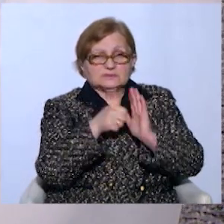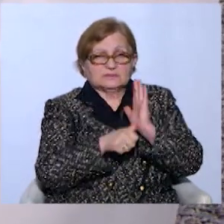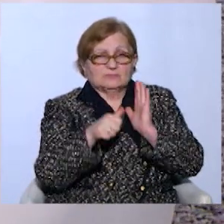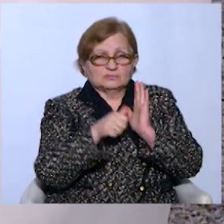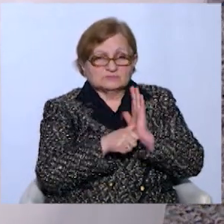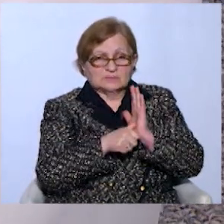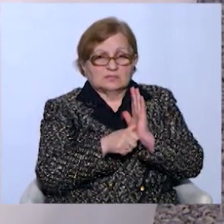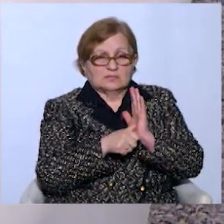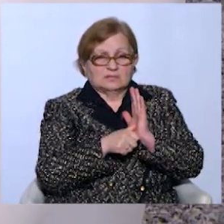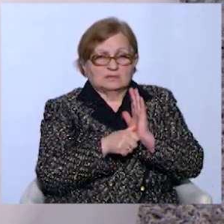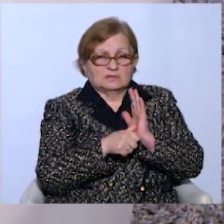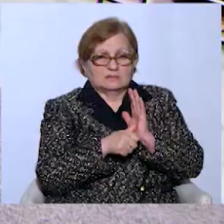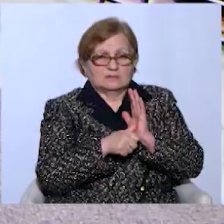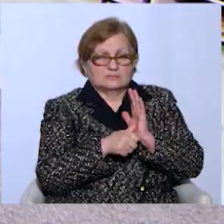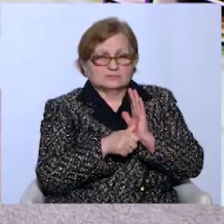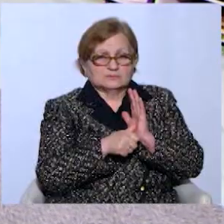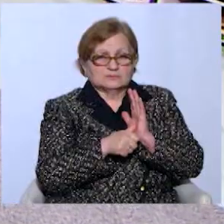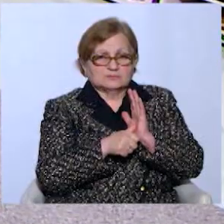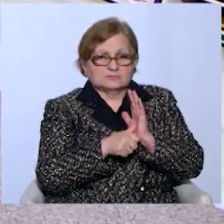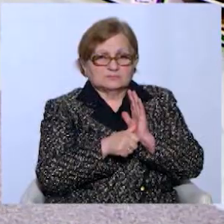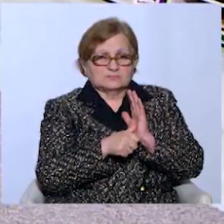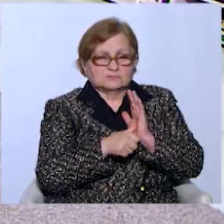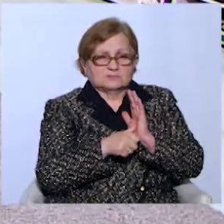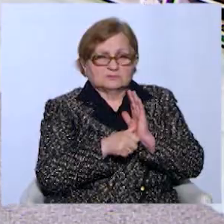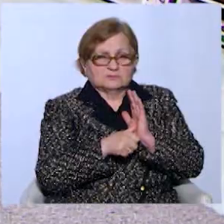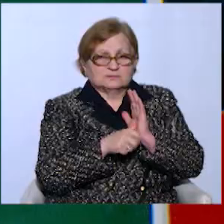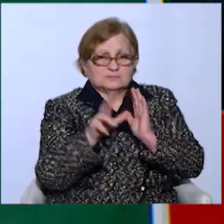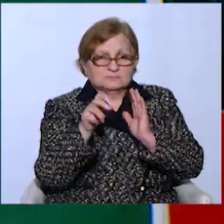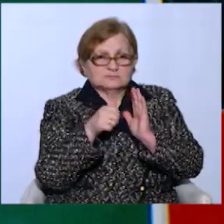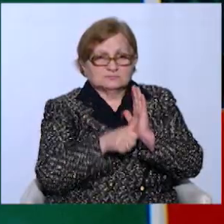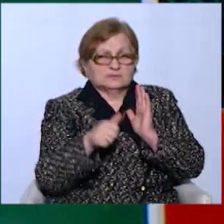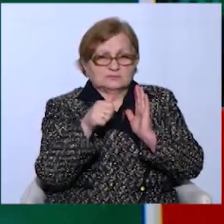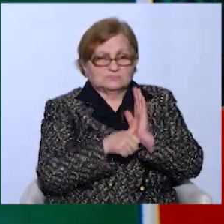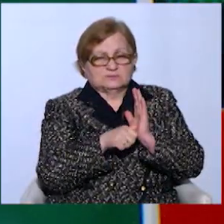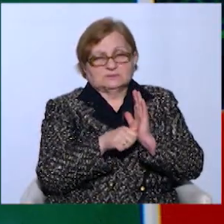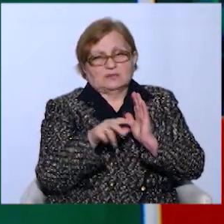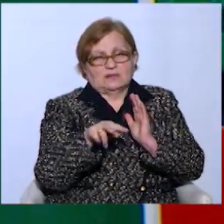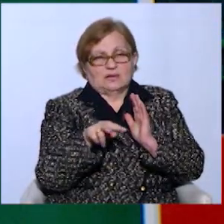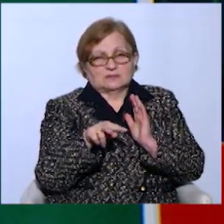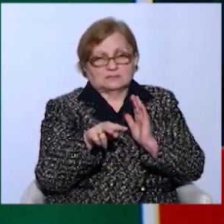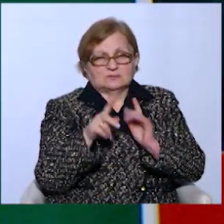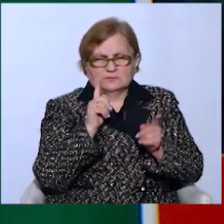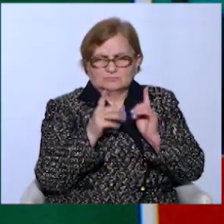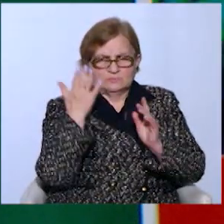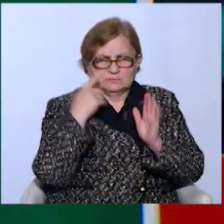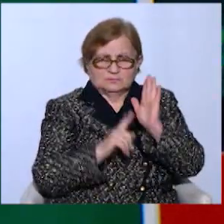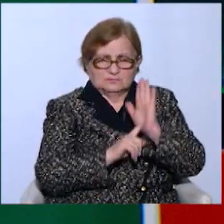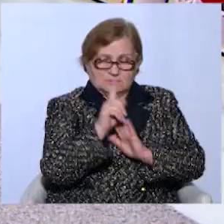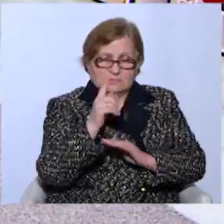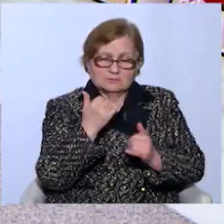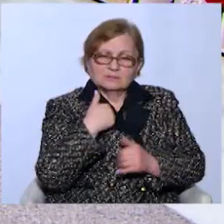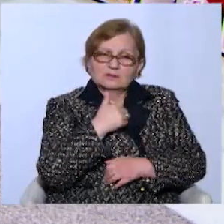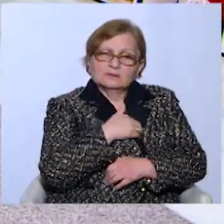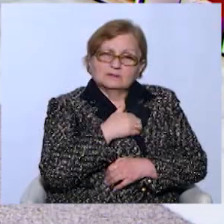360. ვაიმე, შემეშალა. არა, არ შემეშალა. 366 ლარი. ნამდვილად ასე გქონდა. ახლა მე